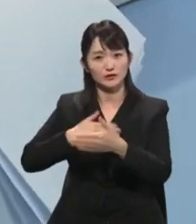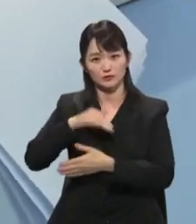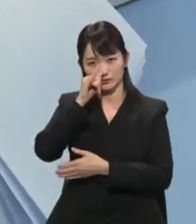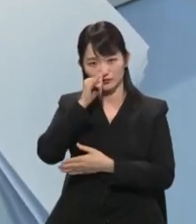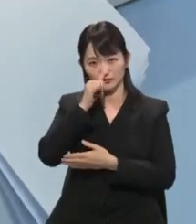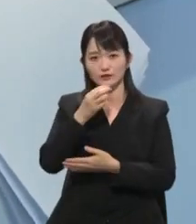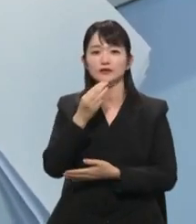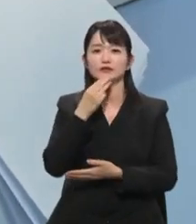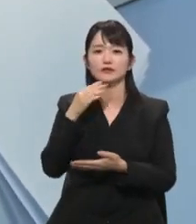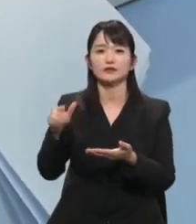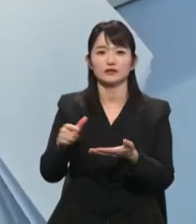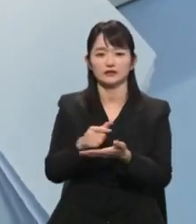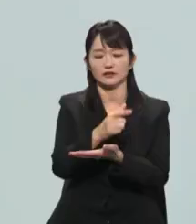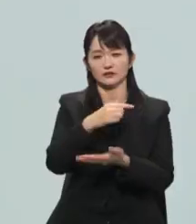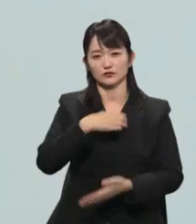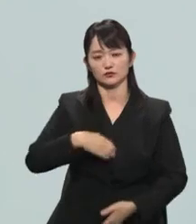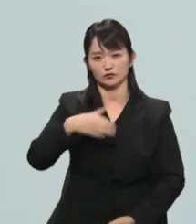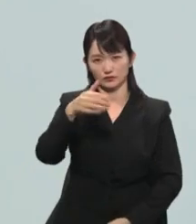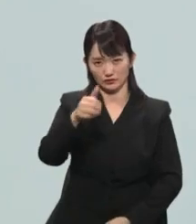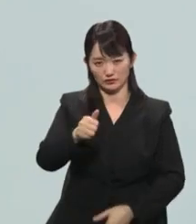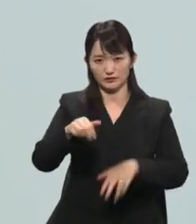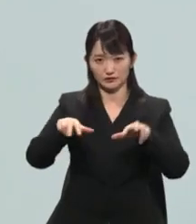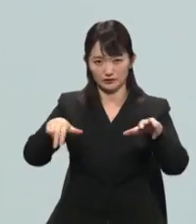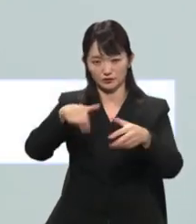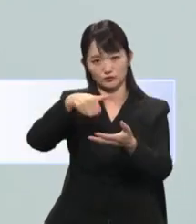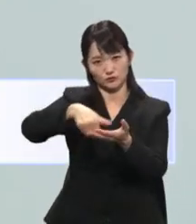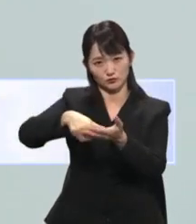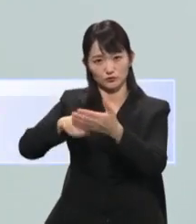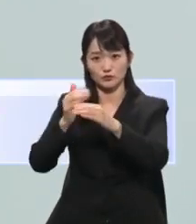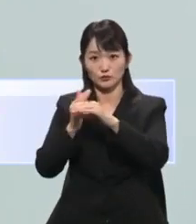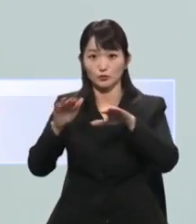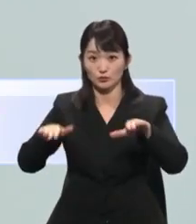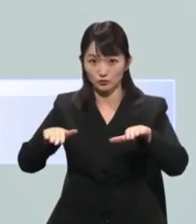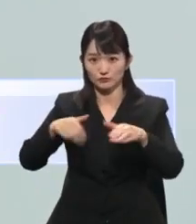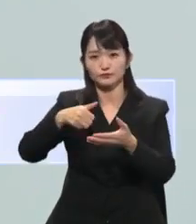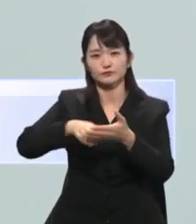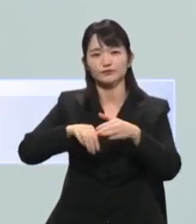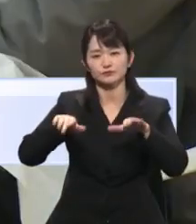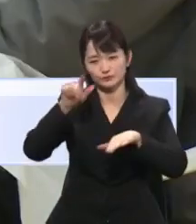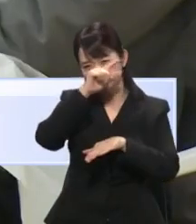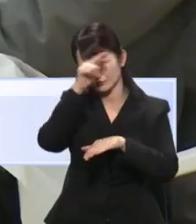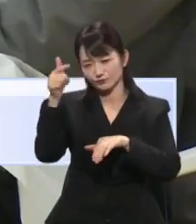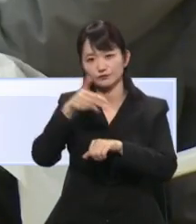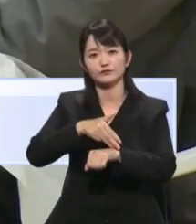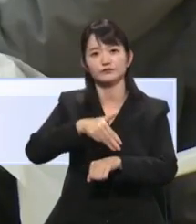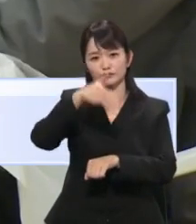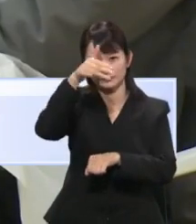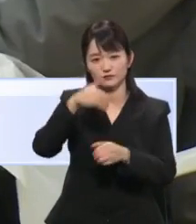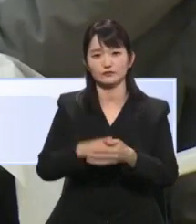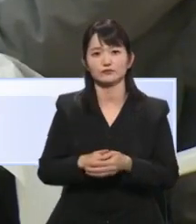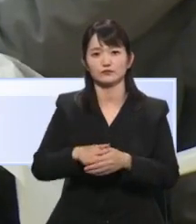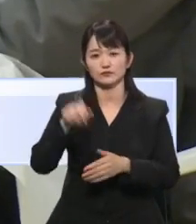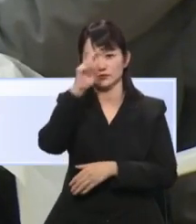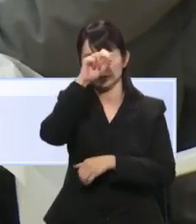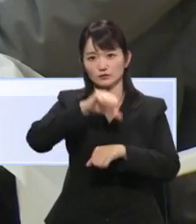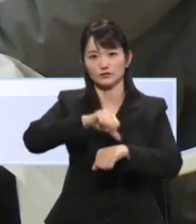보궐선거 본투표가 현재 진행 중입니다. 자, 투표는 오늘 저녁 8시까지 이루어집니다. 오후 5시 기준